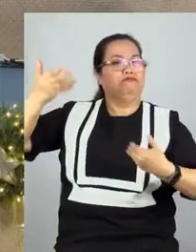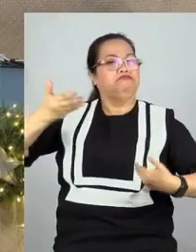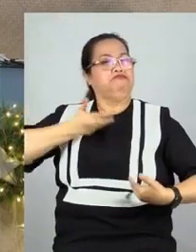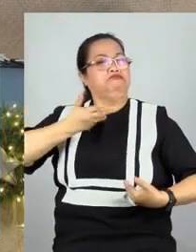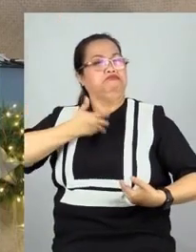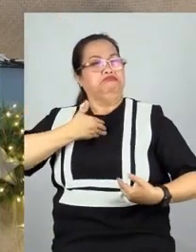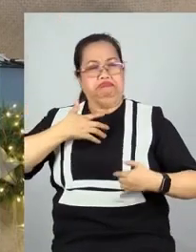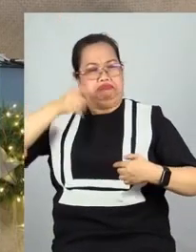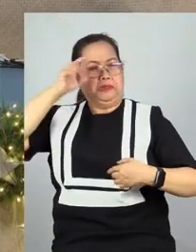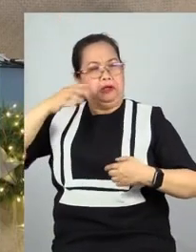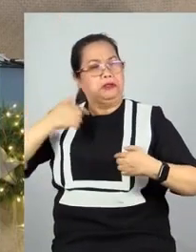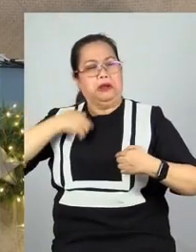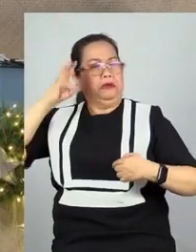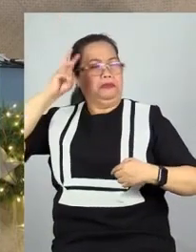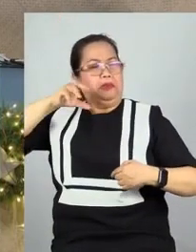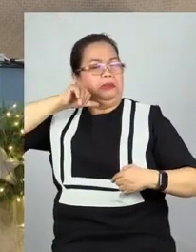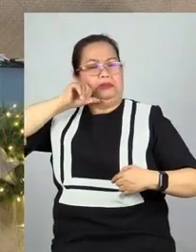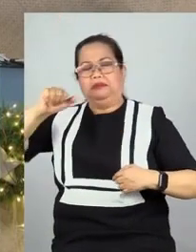Hindi siya